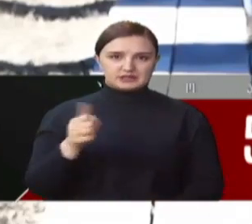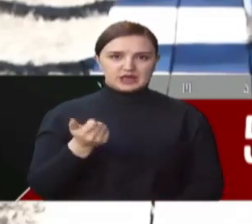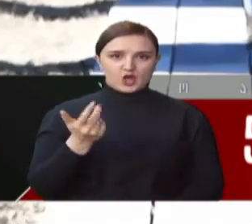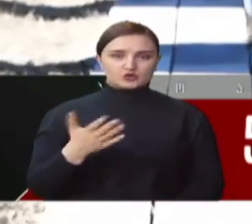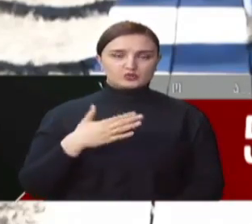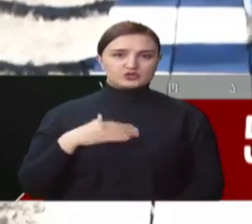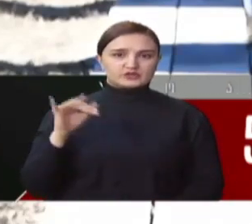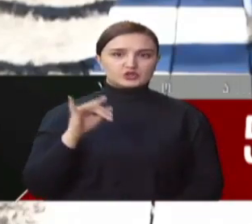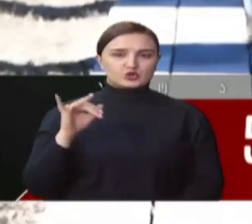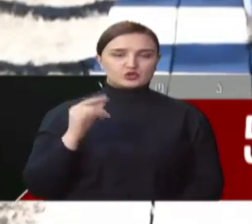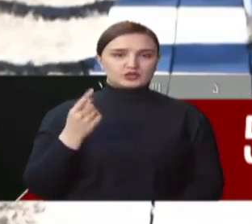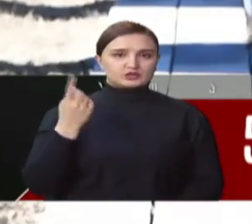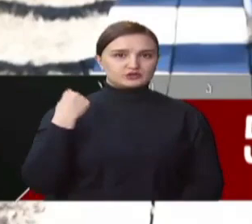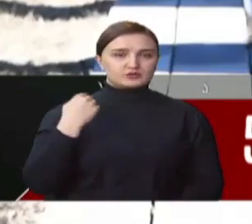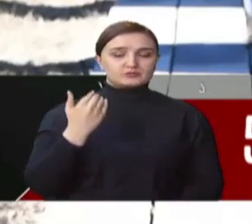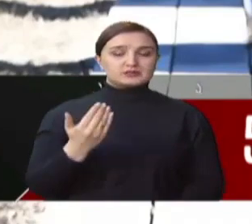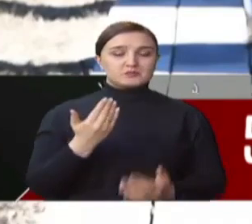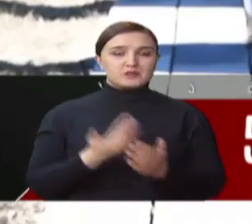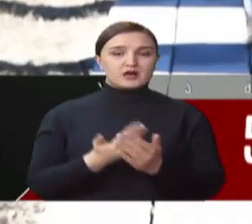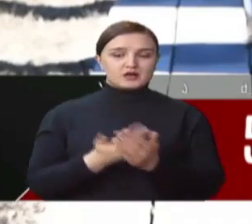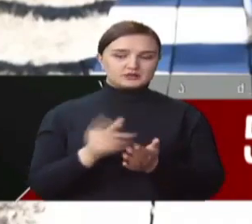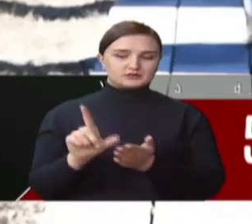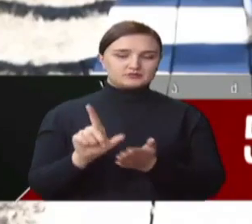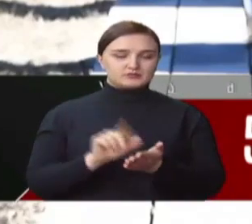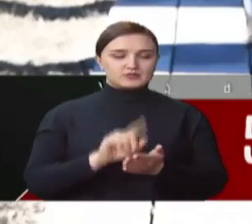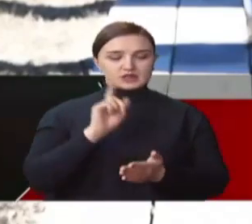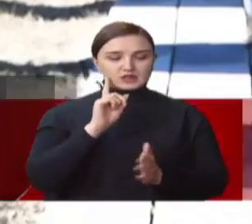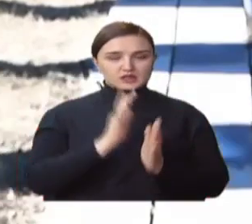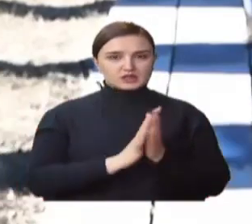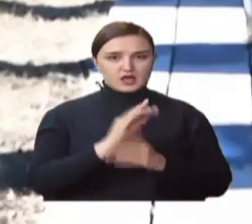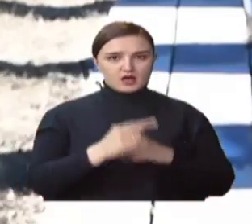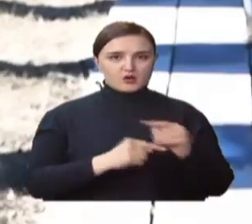ისტორიაში. მის მაგალითზე მომავალი თაობები უნდა გავზარდოთ.